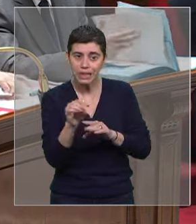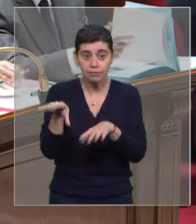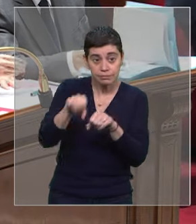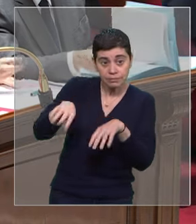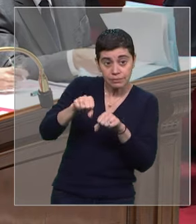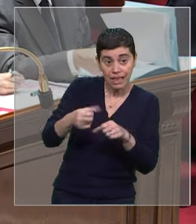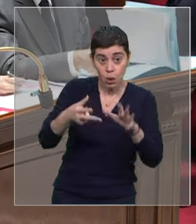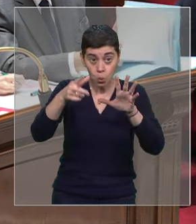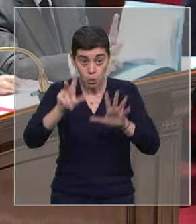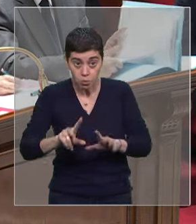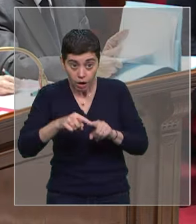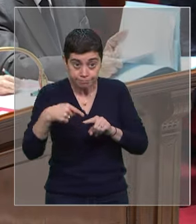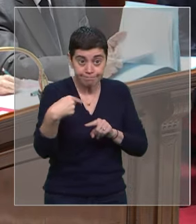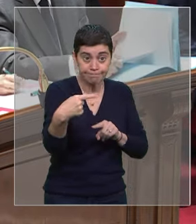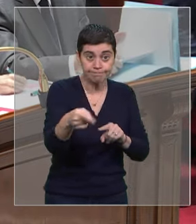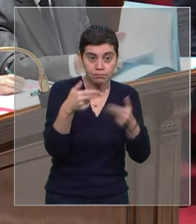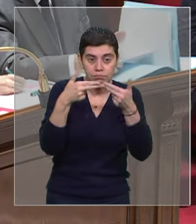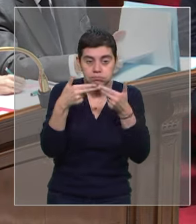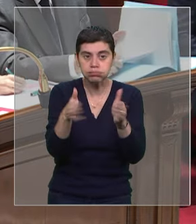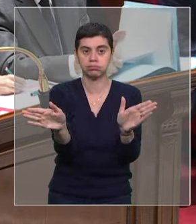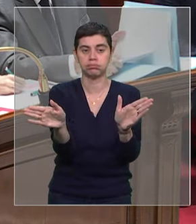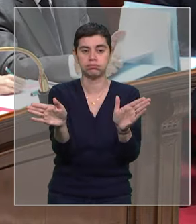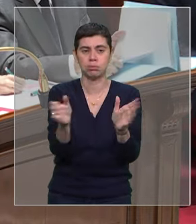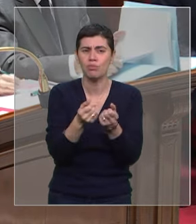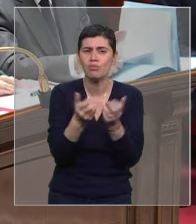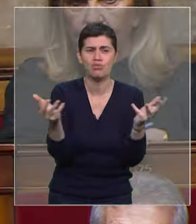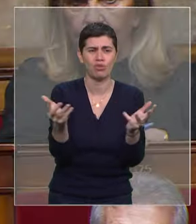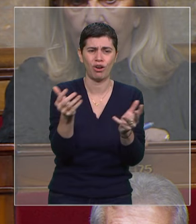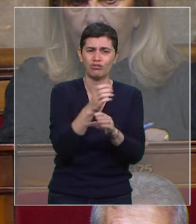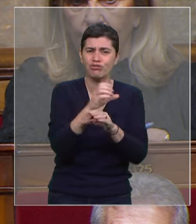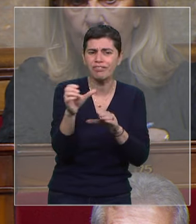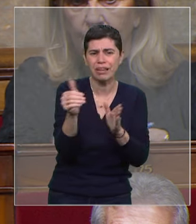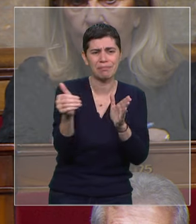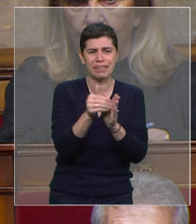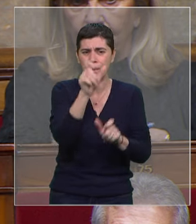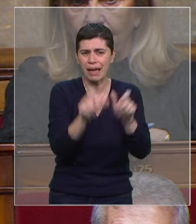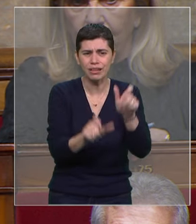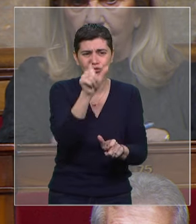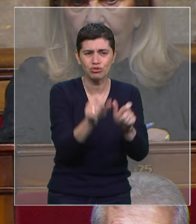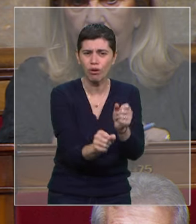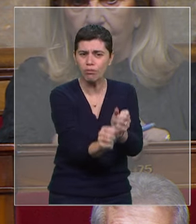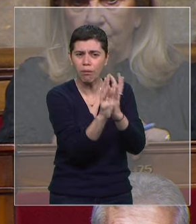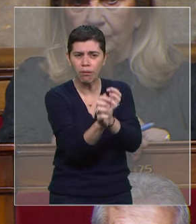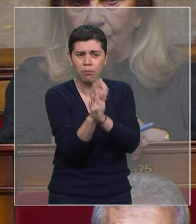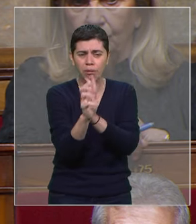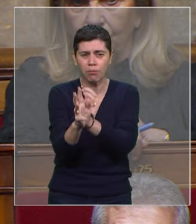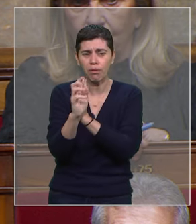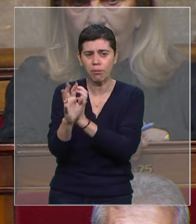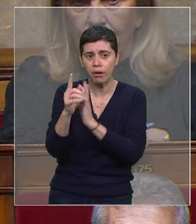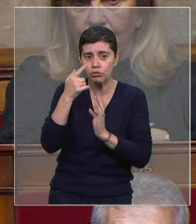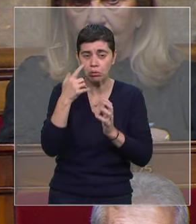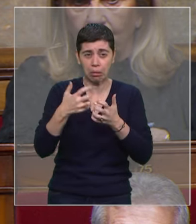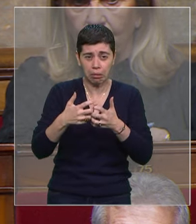cérémonie d'ouverture sur la Seine, pour laquelle on attend plusieurs centaines de milliers de personnes, la machine semble considérablement